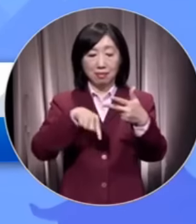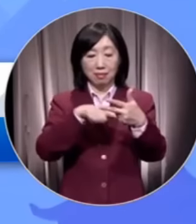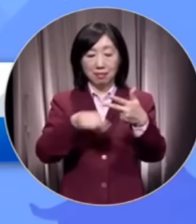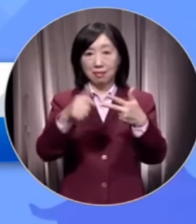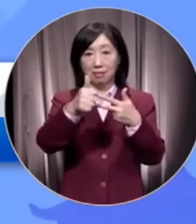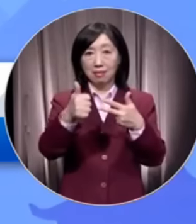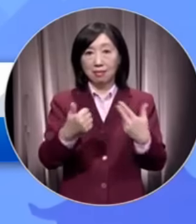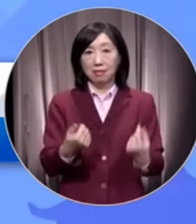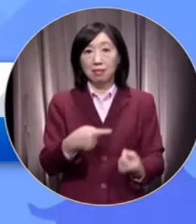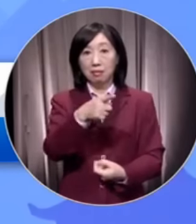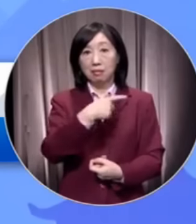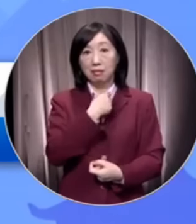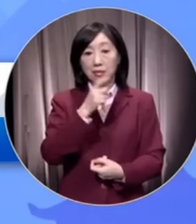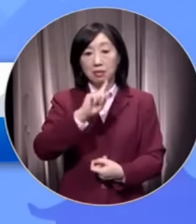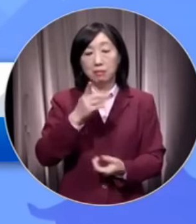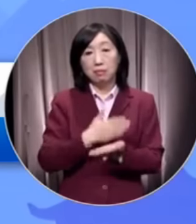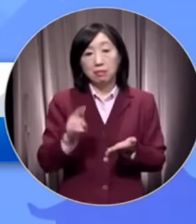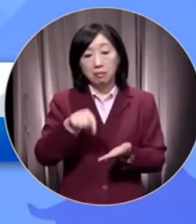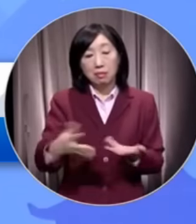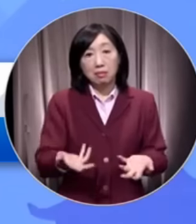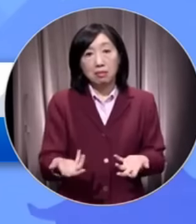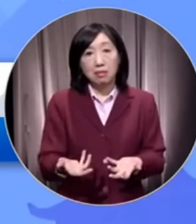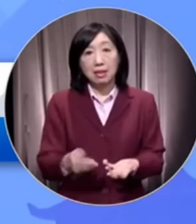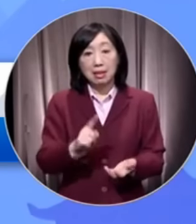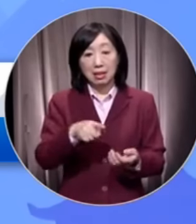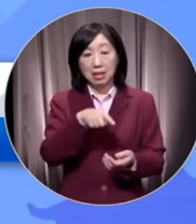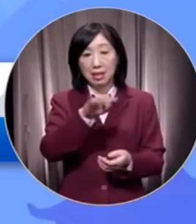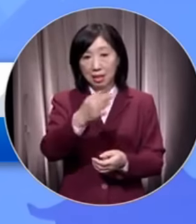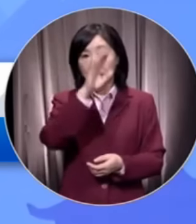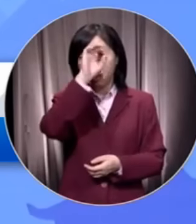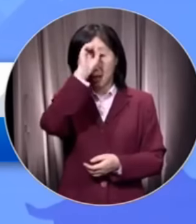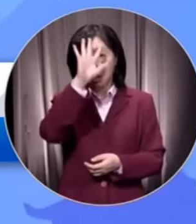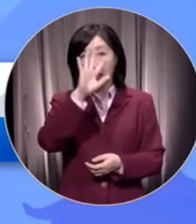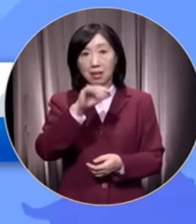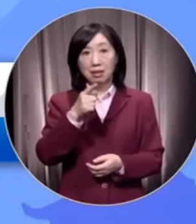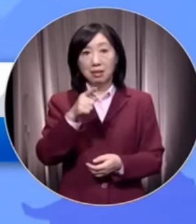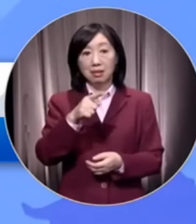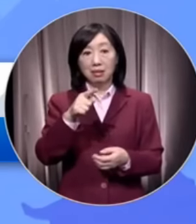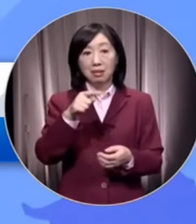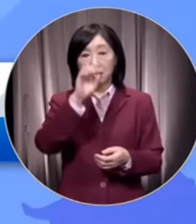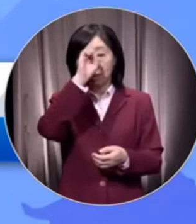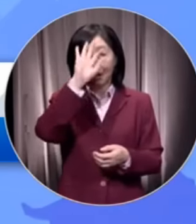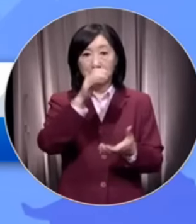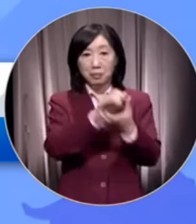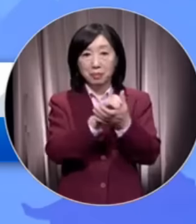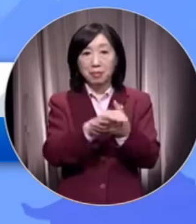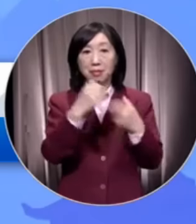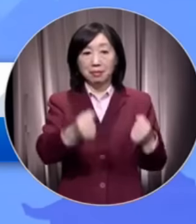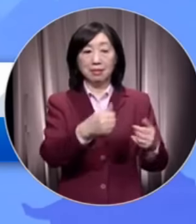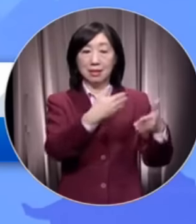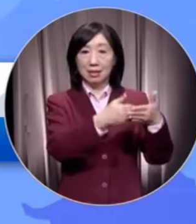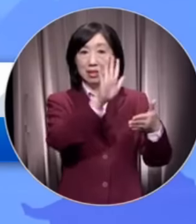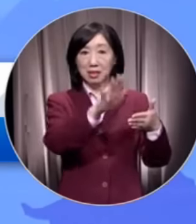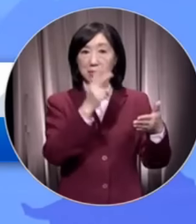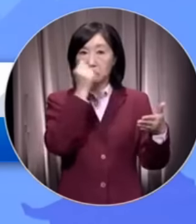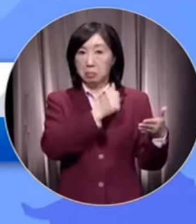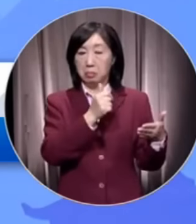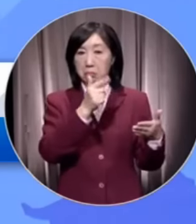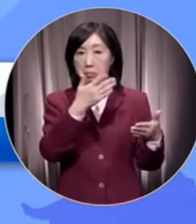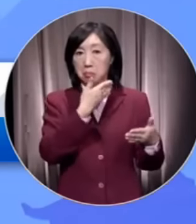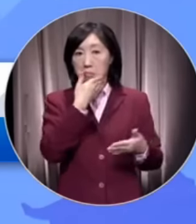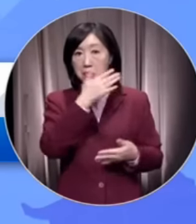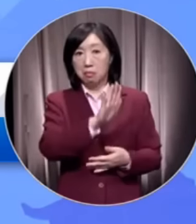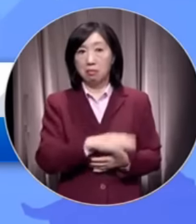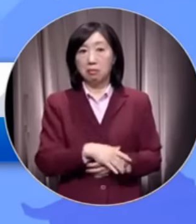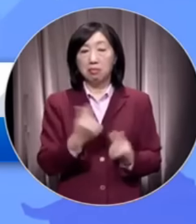你要怎么样处理你的党还有你的党的很多的朋友在中国有特殊的利益，甚至形成是一